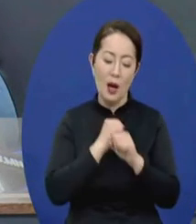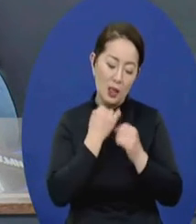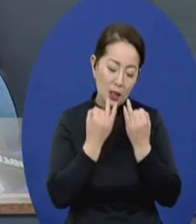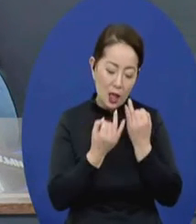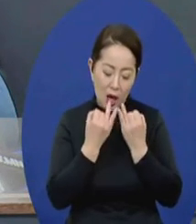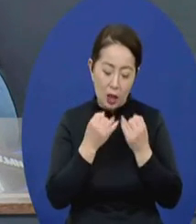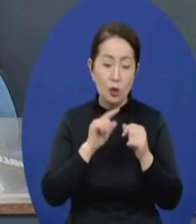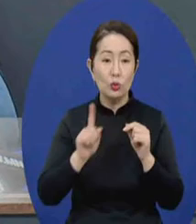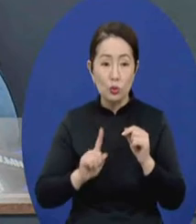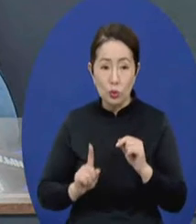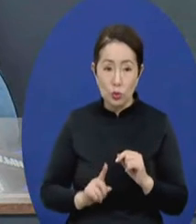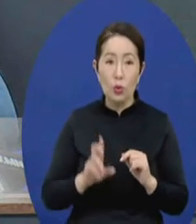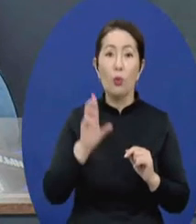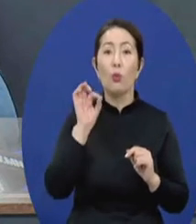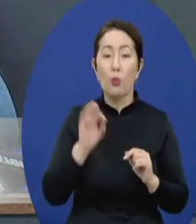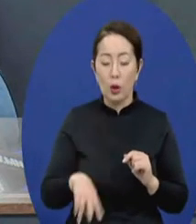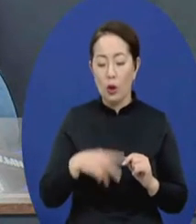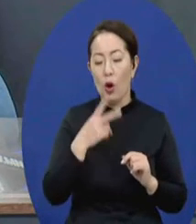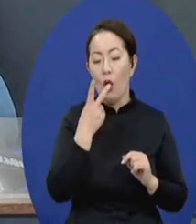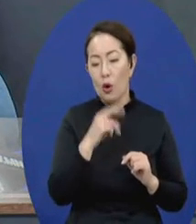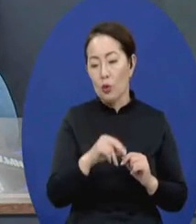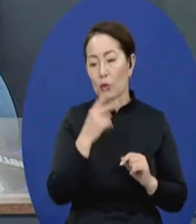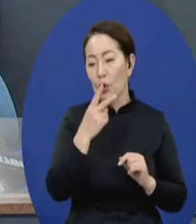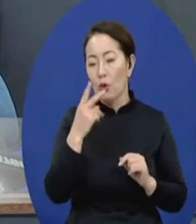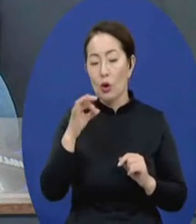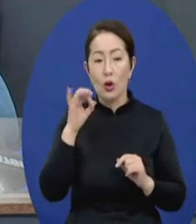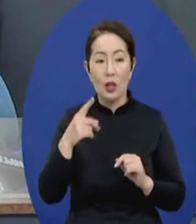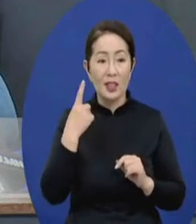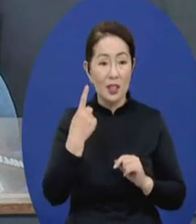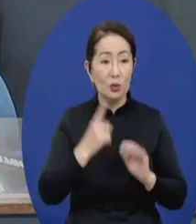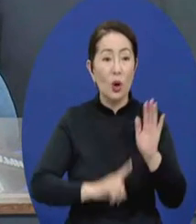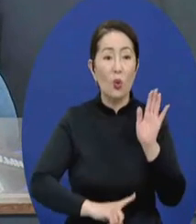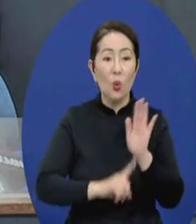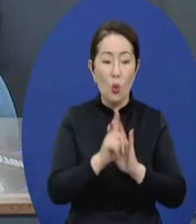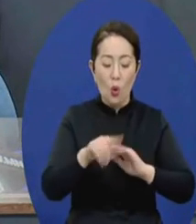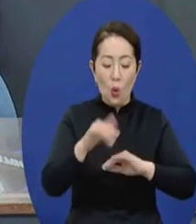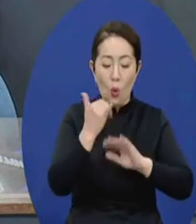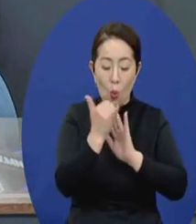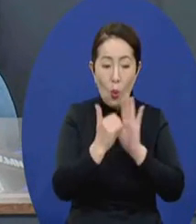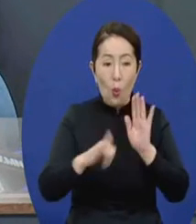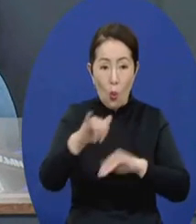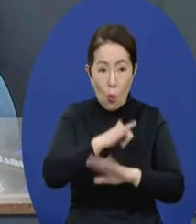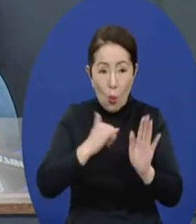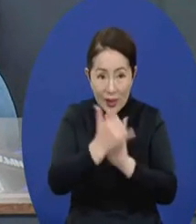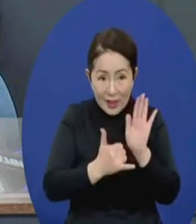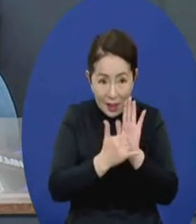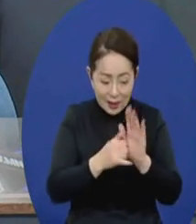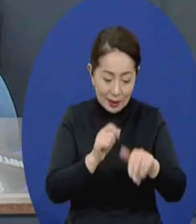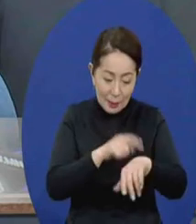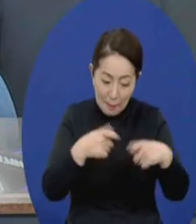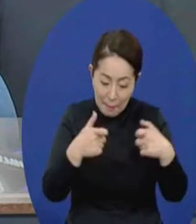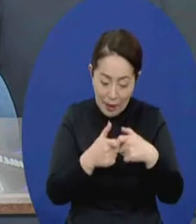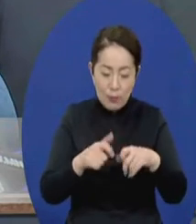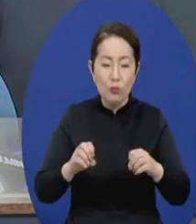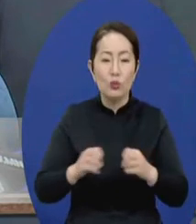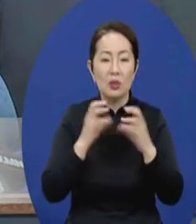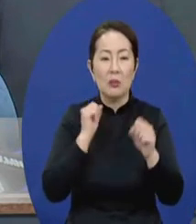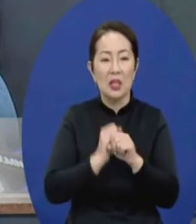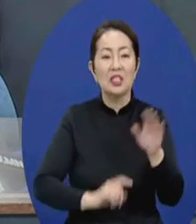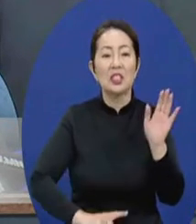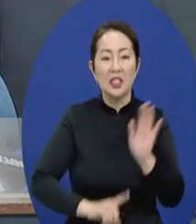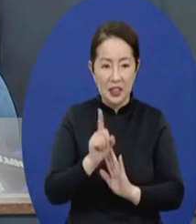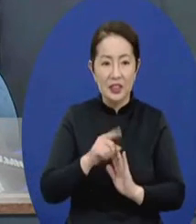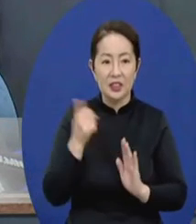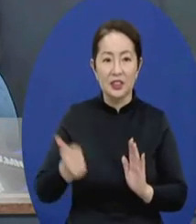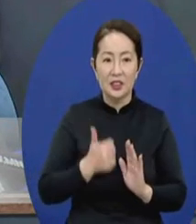зөвшөлтөд шийдэгдвэл 2022 оны 1-р үеэр багтаан гүний уурхайн одоо бүтээн байгуулалтын ажлыг эхлүүлэхэд бол бидний зүгээс бэлэн байна